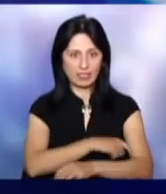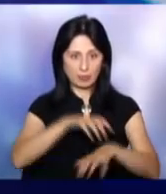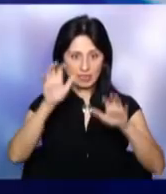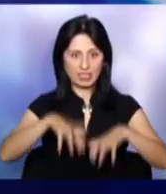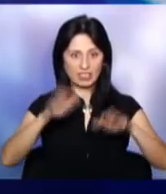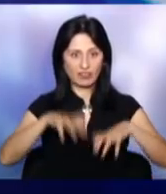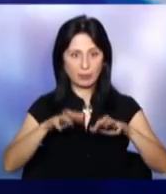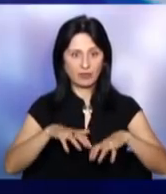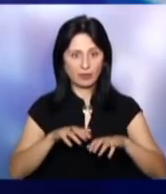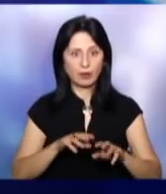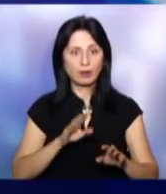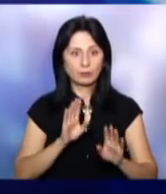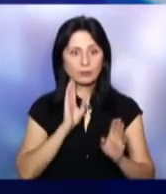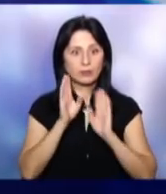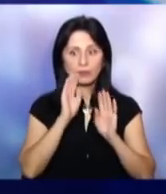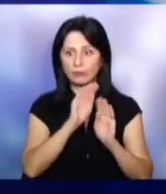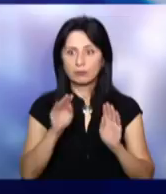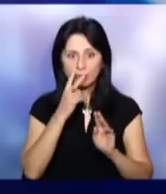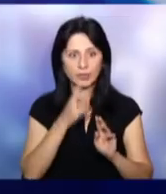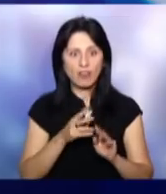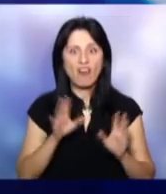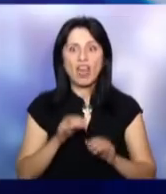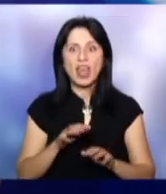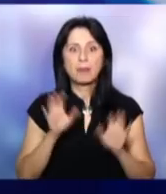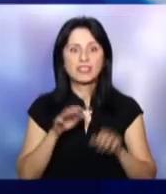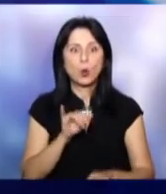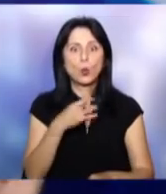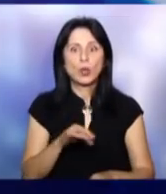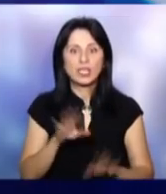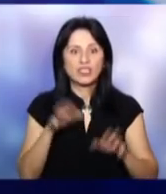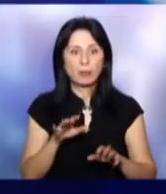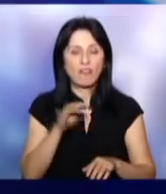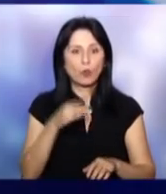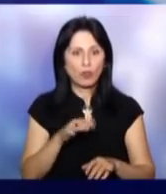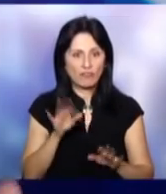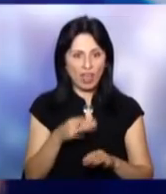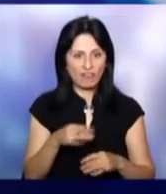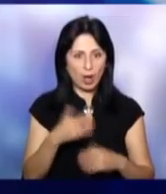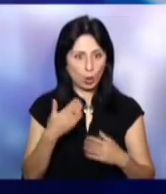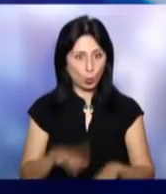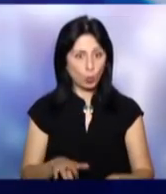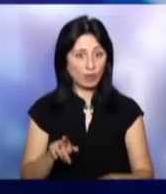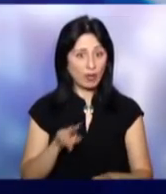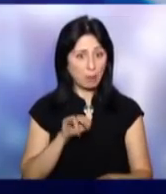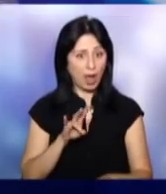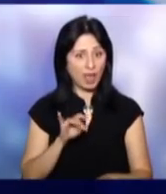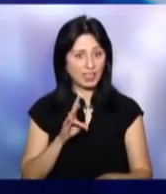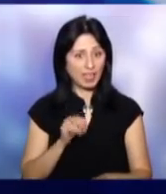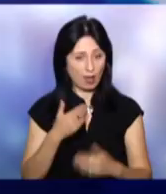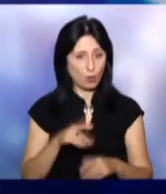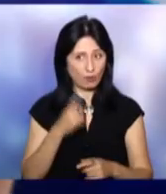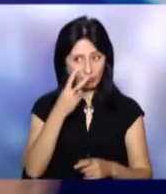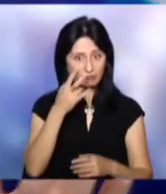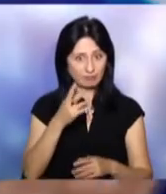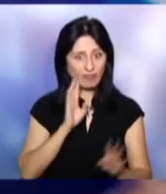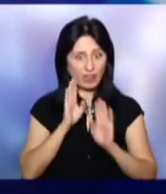წვიმები რო იყო, სოციალურ ქსელში სულ კითხულობდი, რომ ვაიმე წვიმა, უიმე წვიმა, ვაიმე წვიმა, ხო ეს უკვე არის შეძენილი საფრთხე, რომ